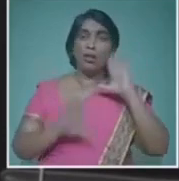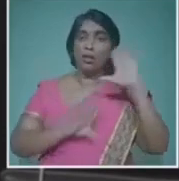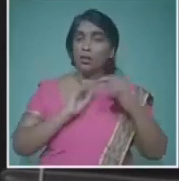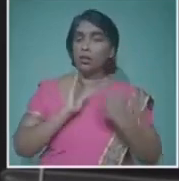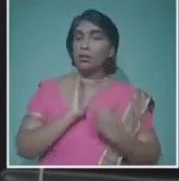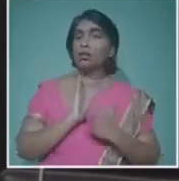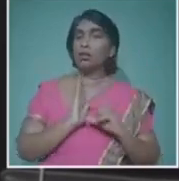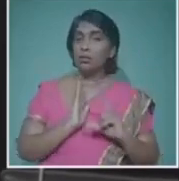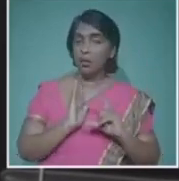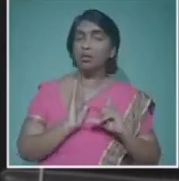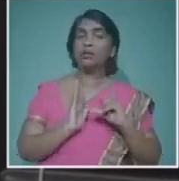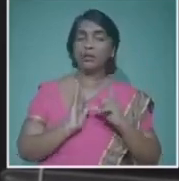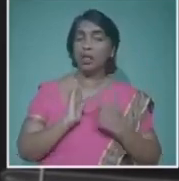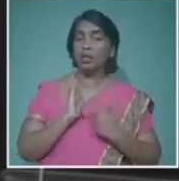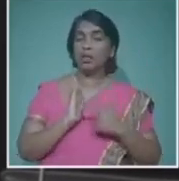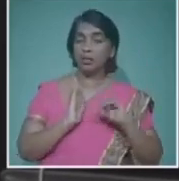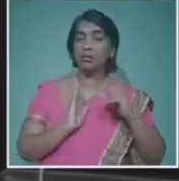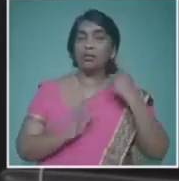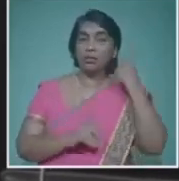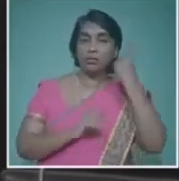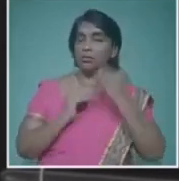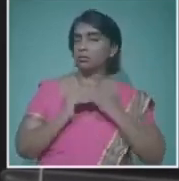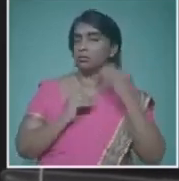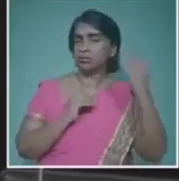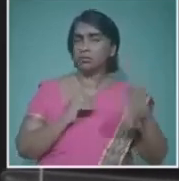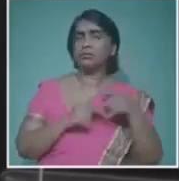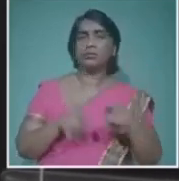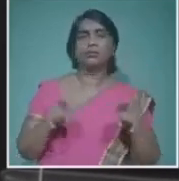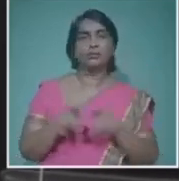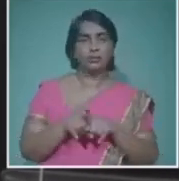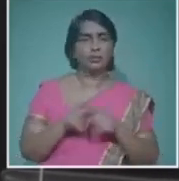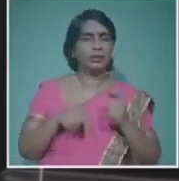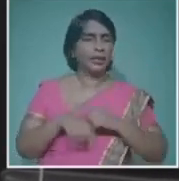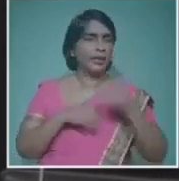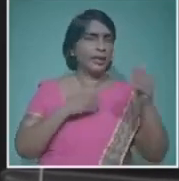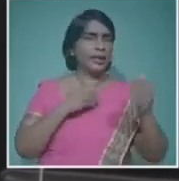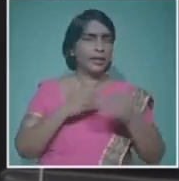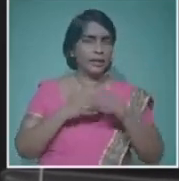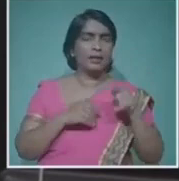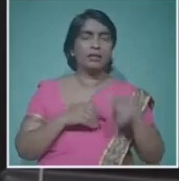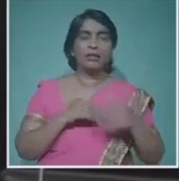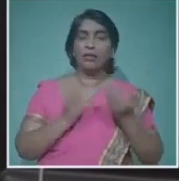තාක්ෂණයේ සාක්ෂරතාවයේ ඉතාමත් ඉදිරියට ගිහිල්ලා තියෙනවා. ඉතින් ඒ වගේම අපිට කෙටි කාලයකින්